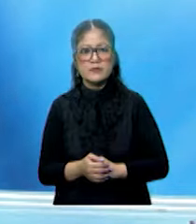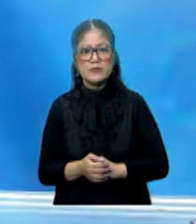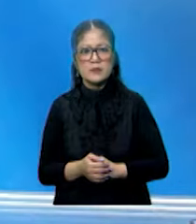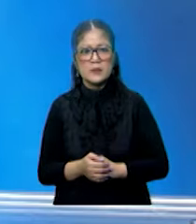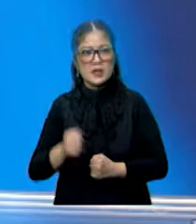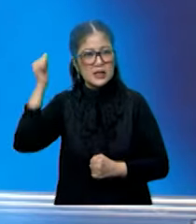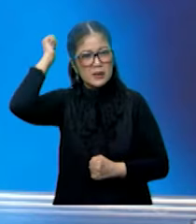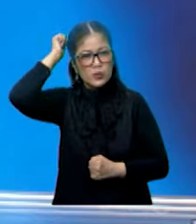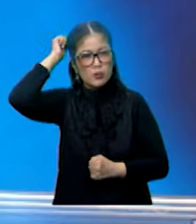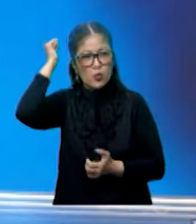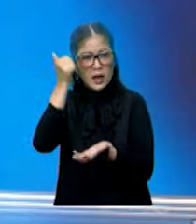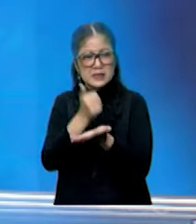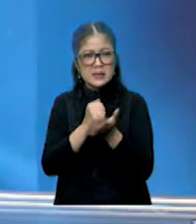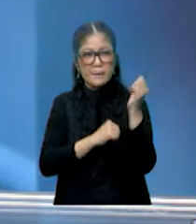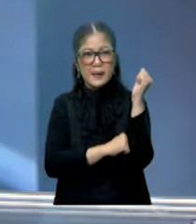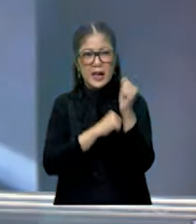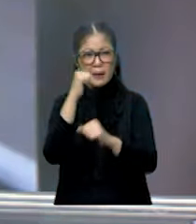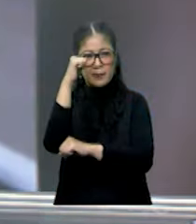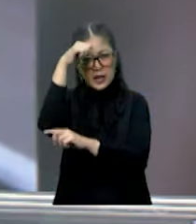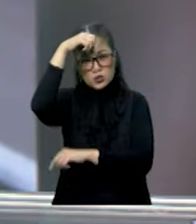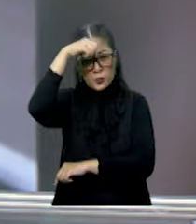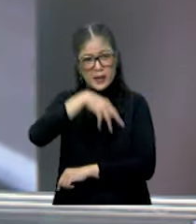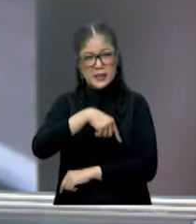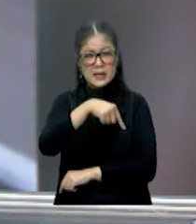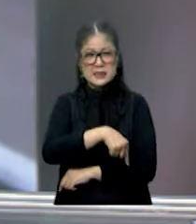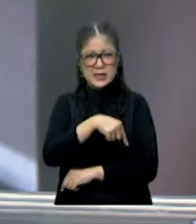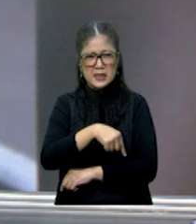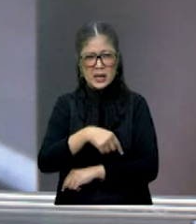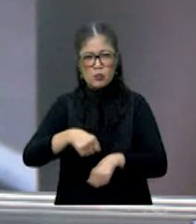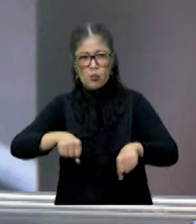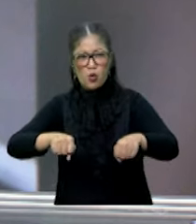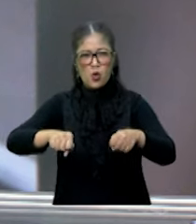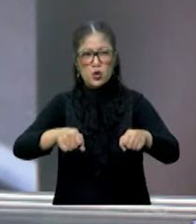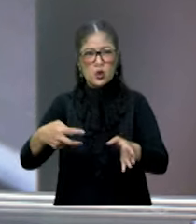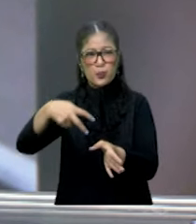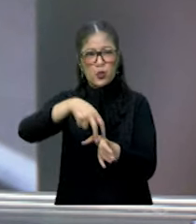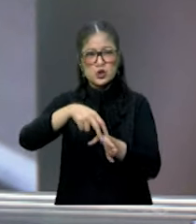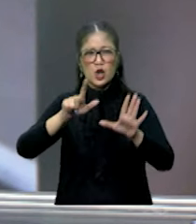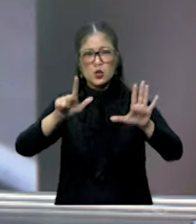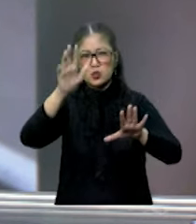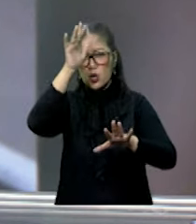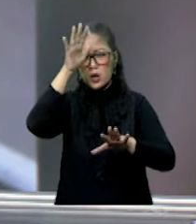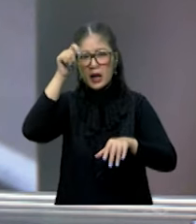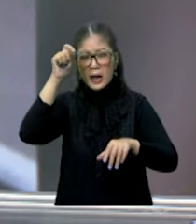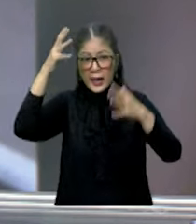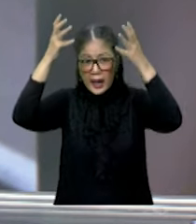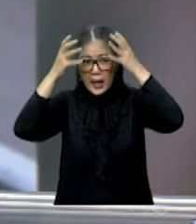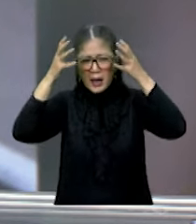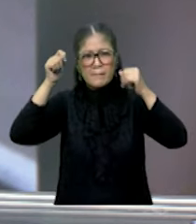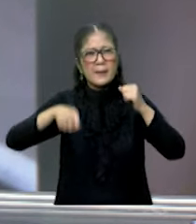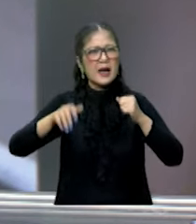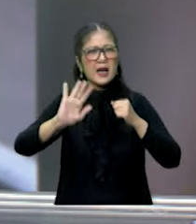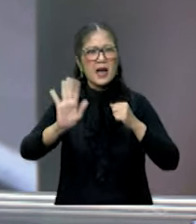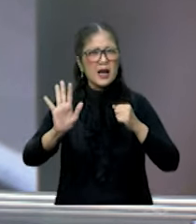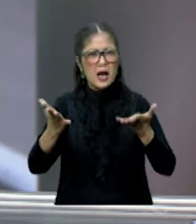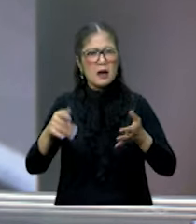Emak-emak di Palembang, Sumatera Selatan nekat mengendarai sepeda motor berboncengan 7 orang tanpa memakai helm karena